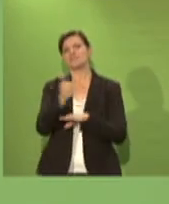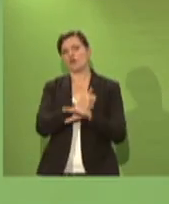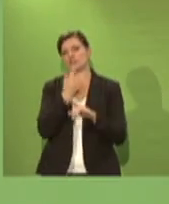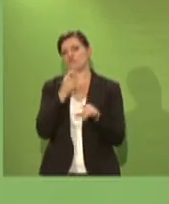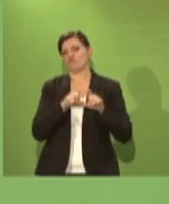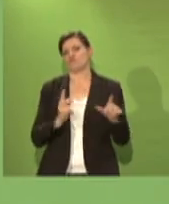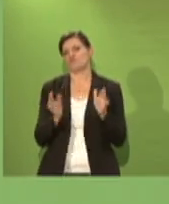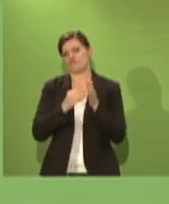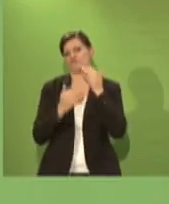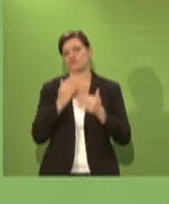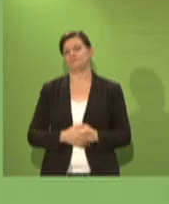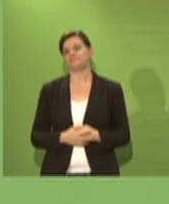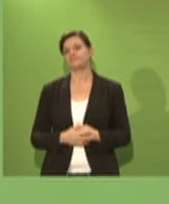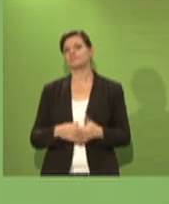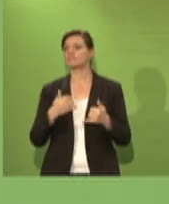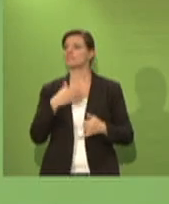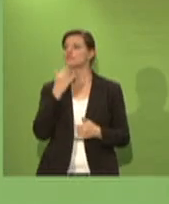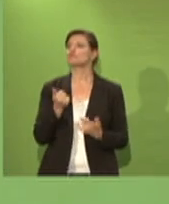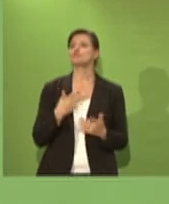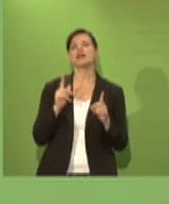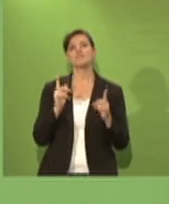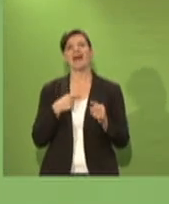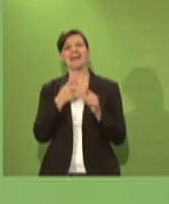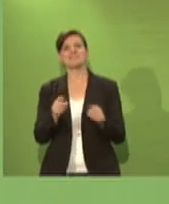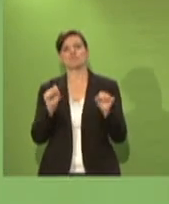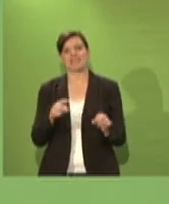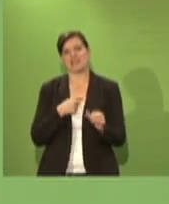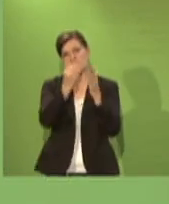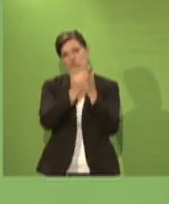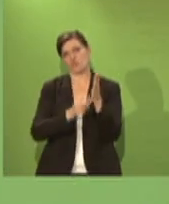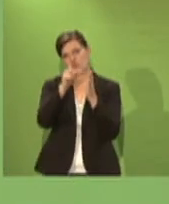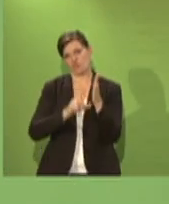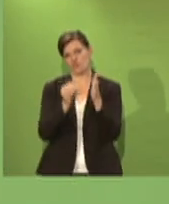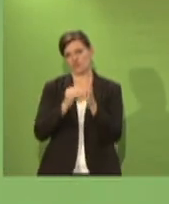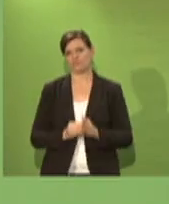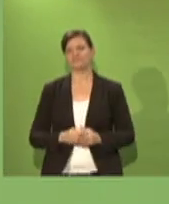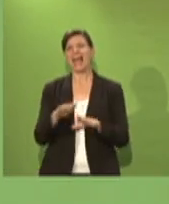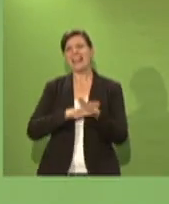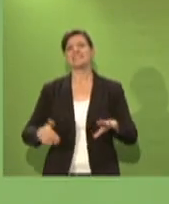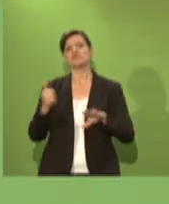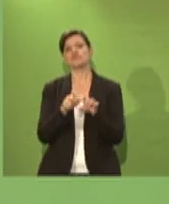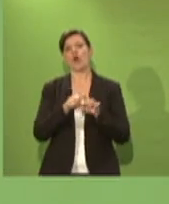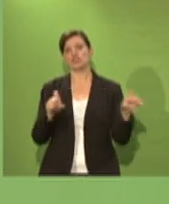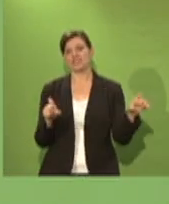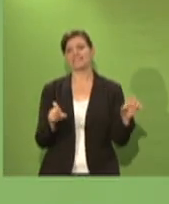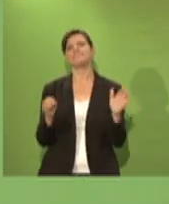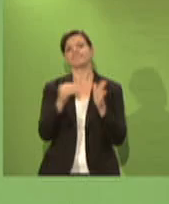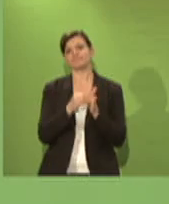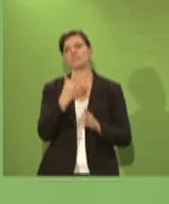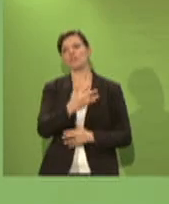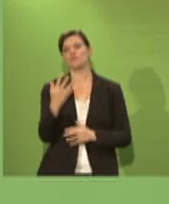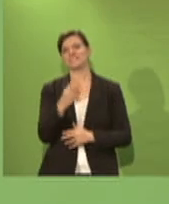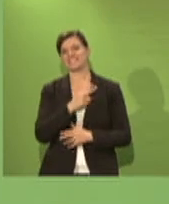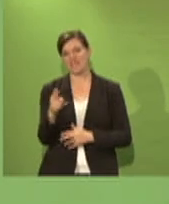möchte ich andere Möglichkeiten mal auflisten. Ihr seht beim Landesvorstand einen Ansatz von 55.000 Euro bei